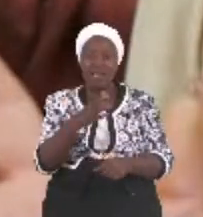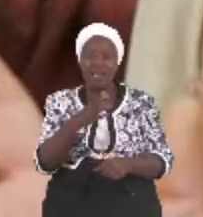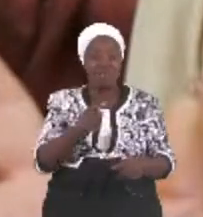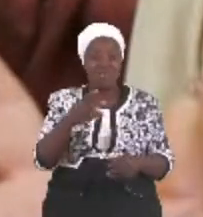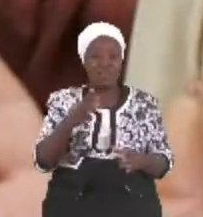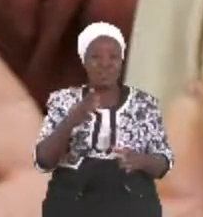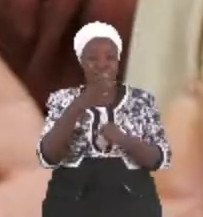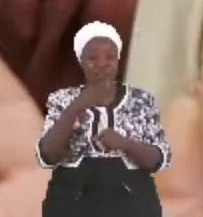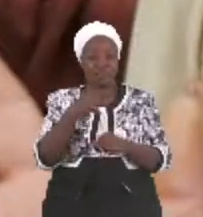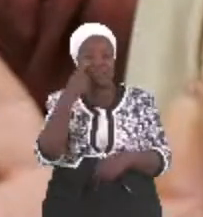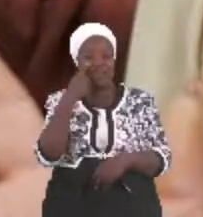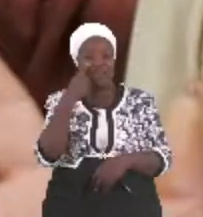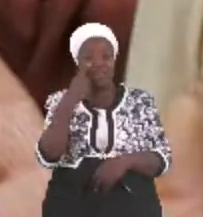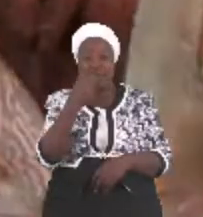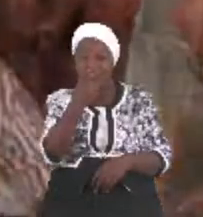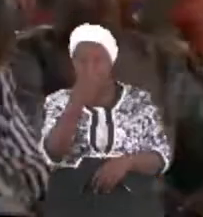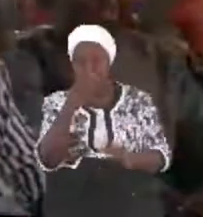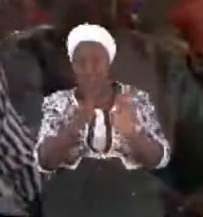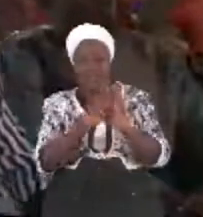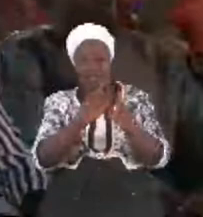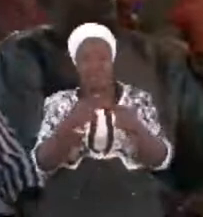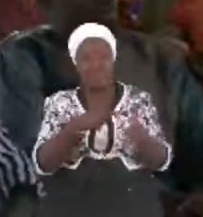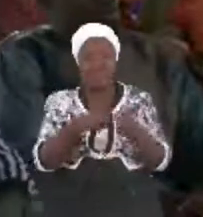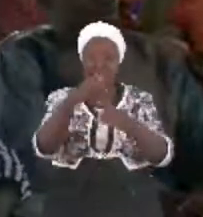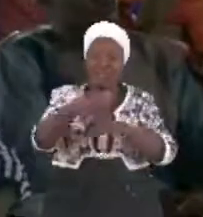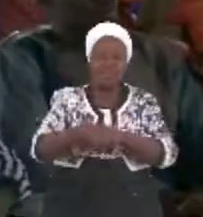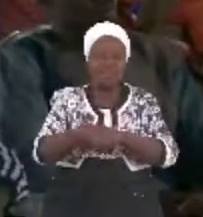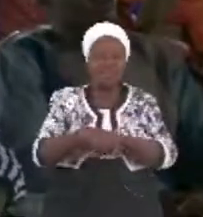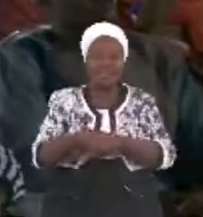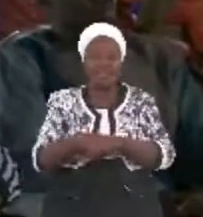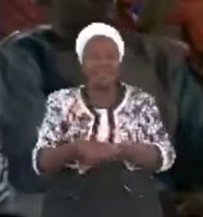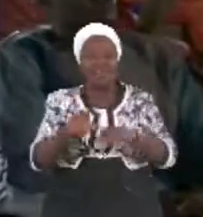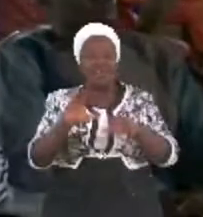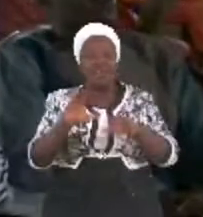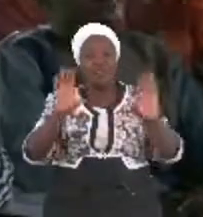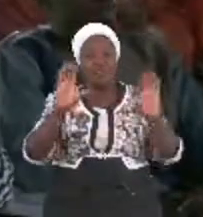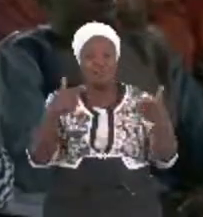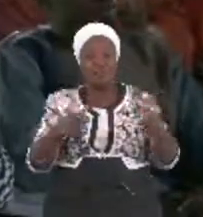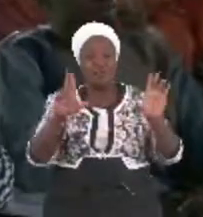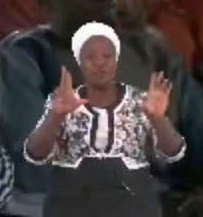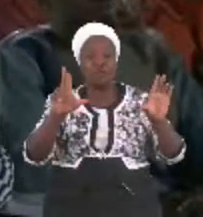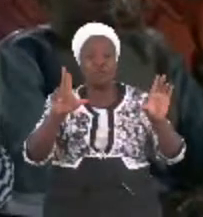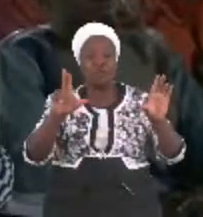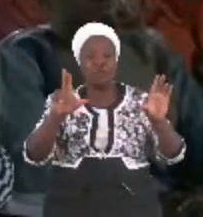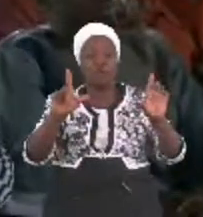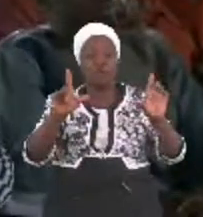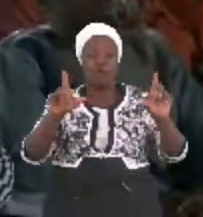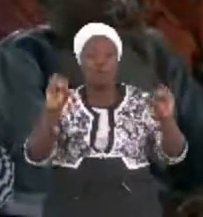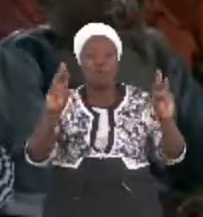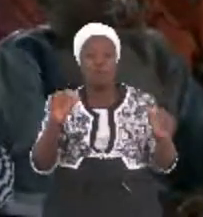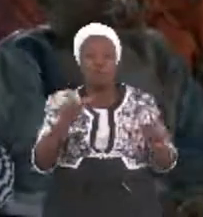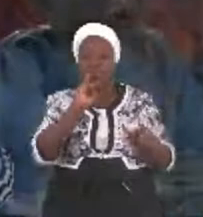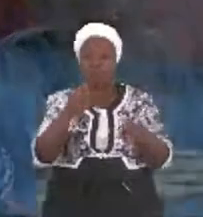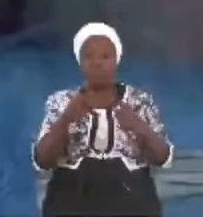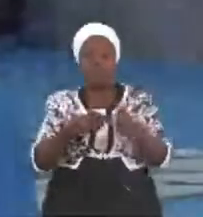toi. L'aveuglement va partir ce soir. Glaucome va partir ce soir. Et toutes ces choses qui